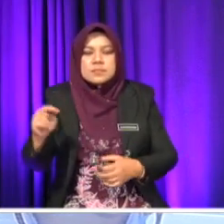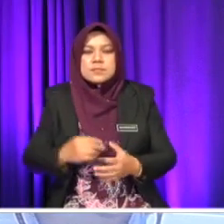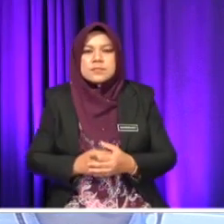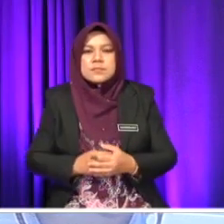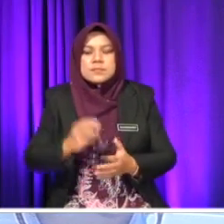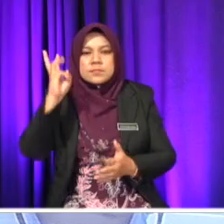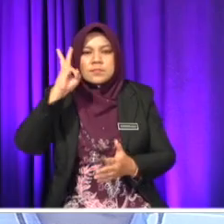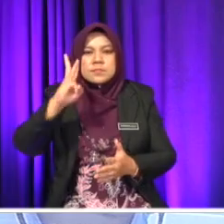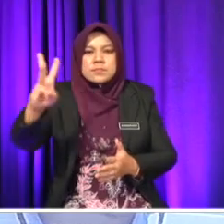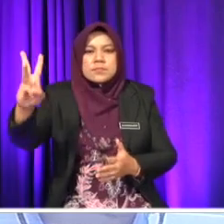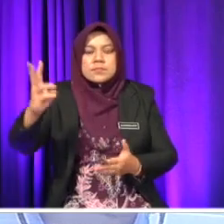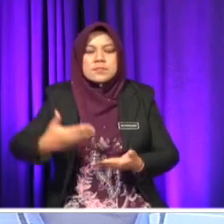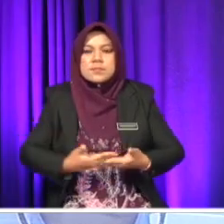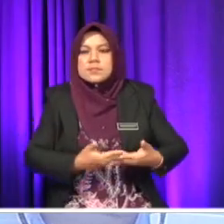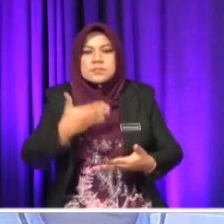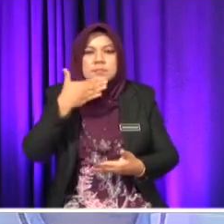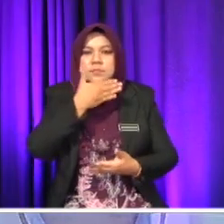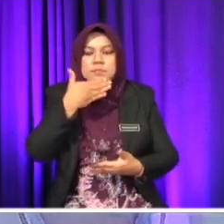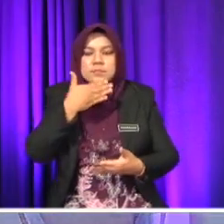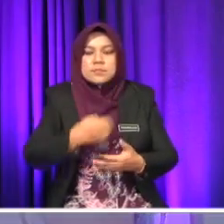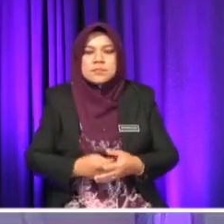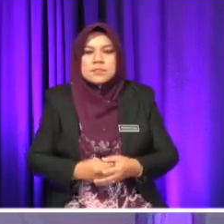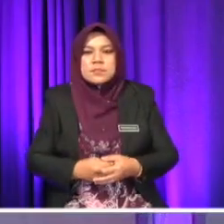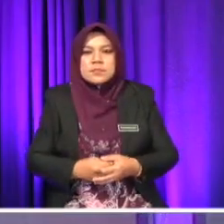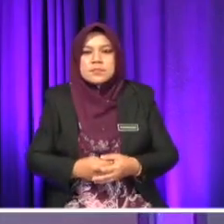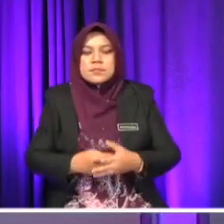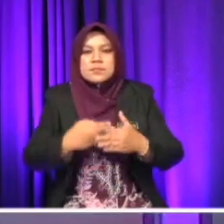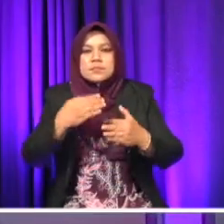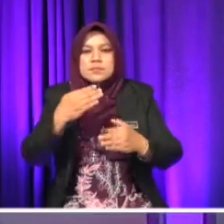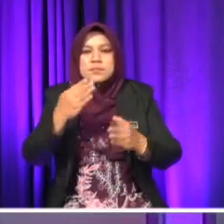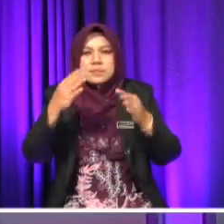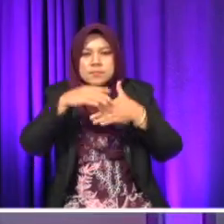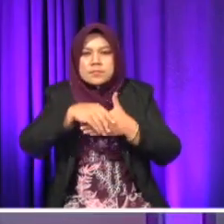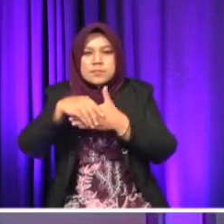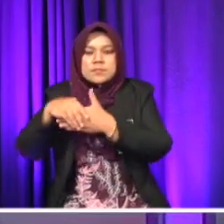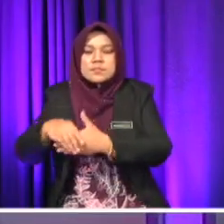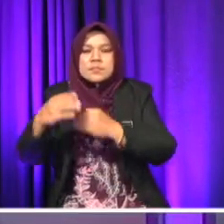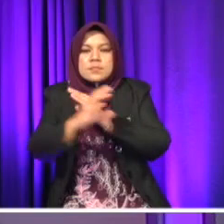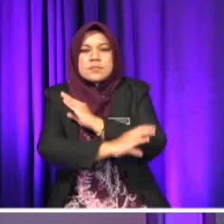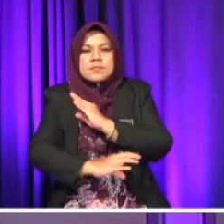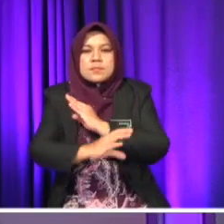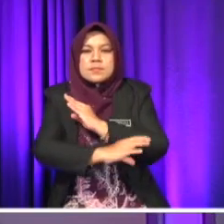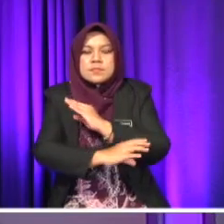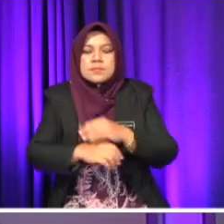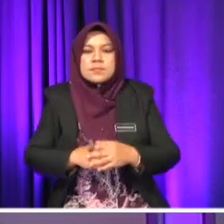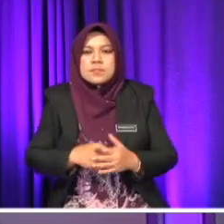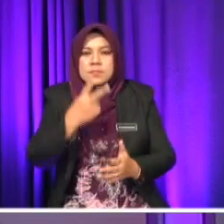wahai anak belia pelapis pimpinan negara Pancasila